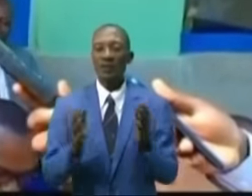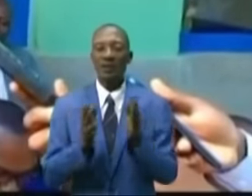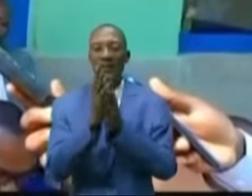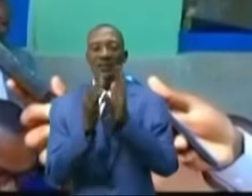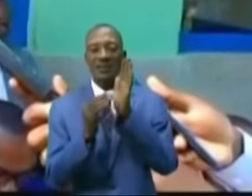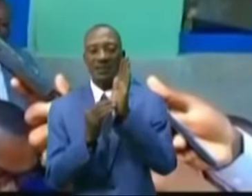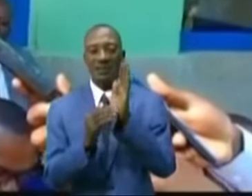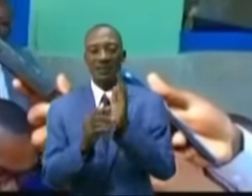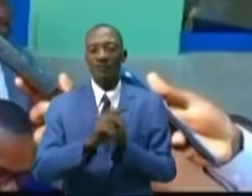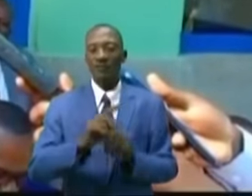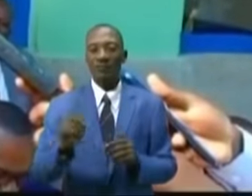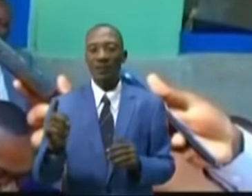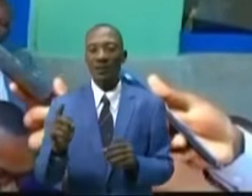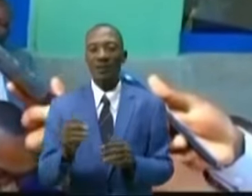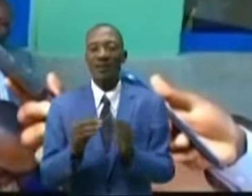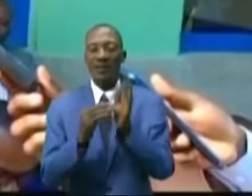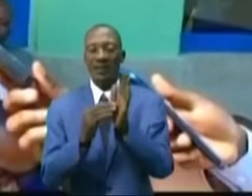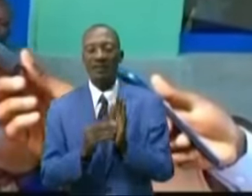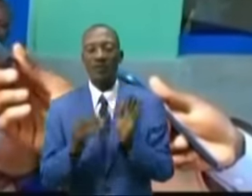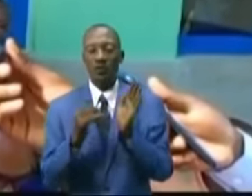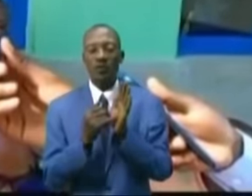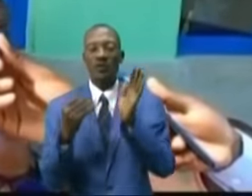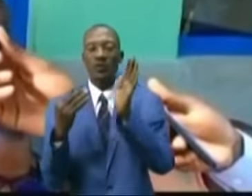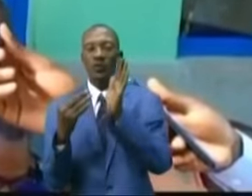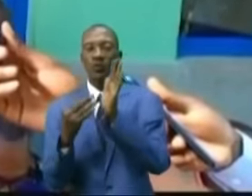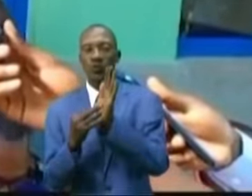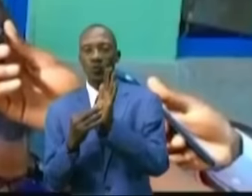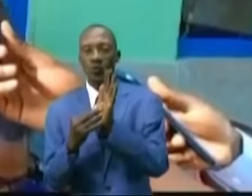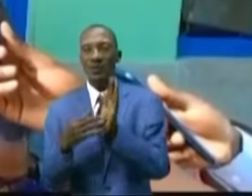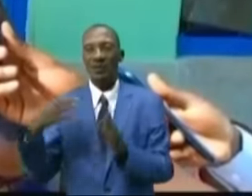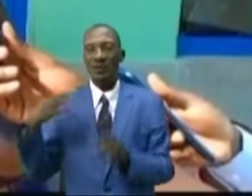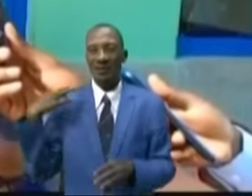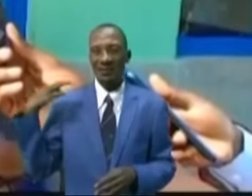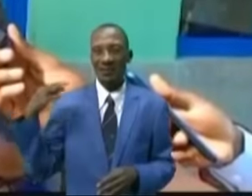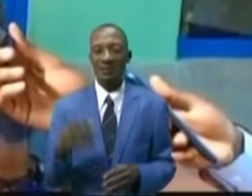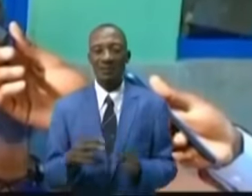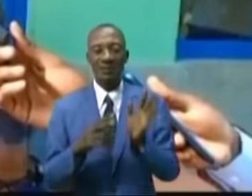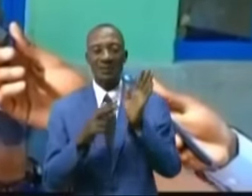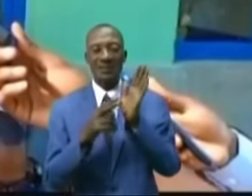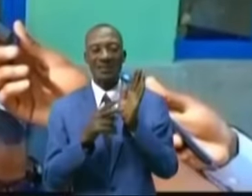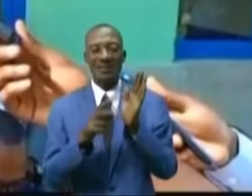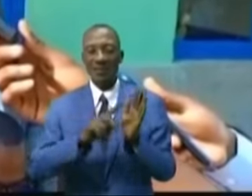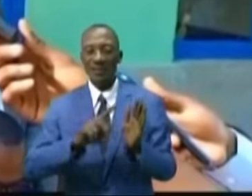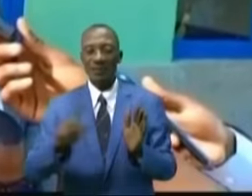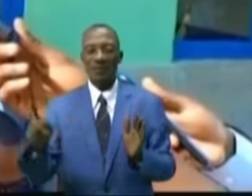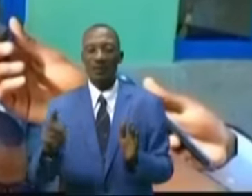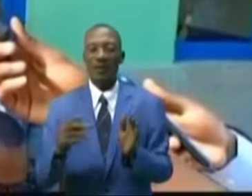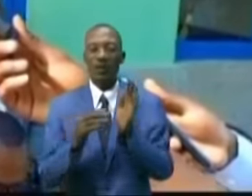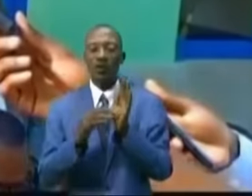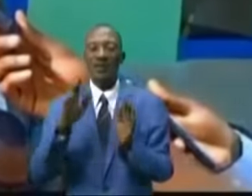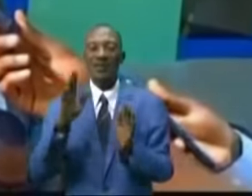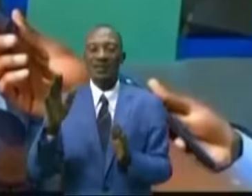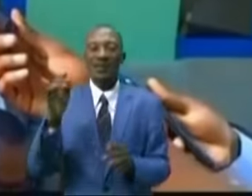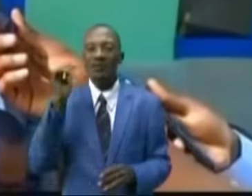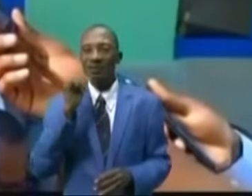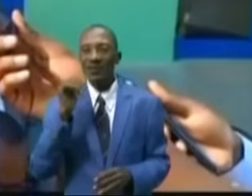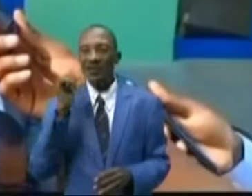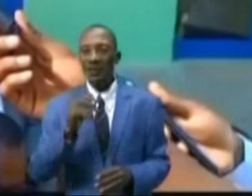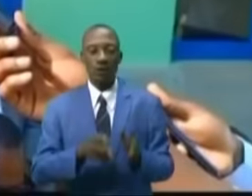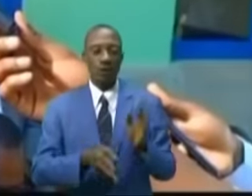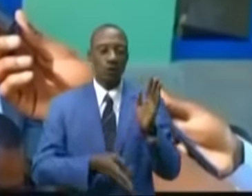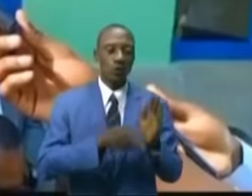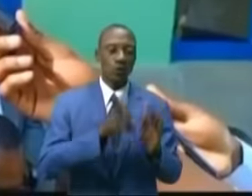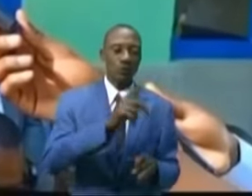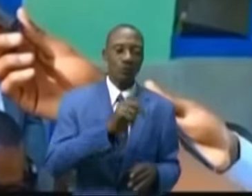19 968 candidats, dont 7 435 filles et 12